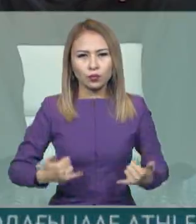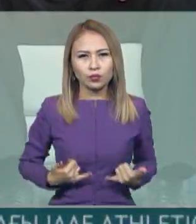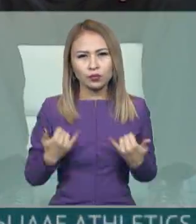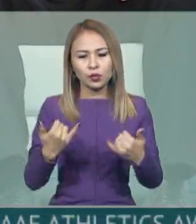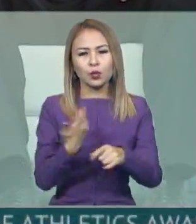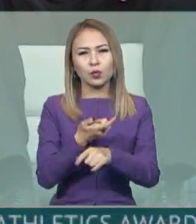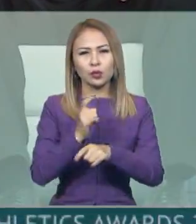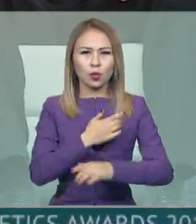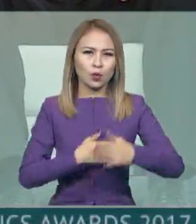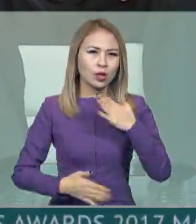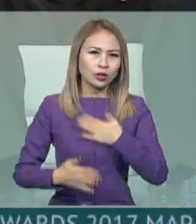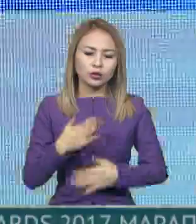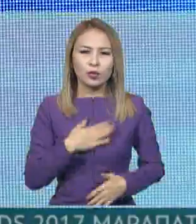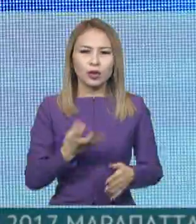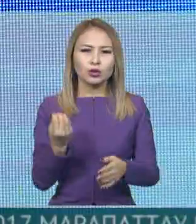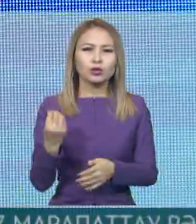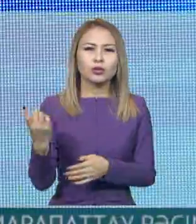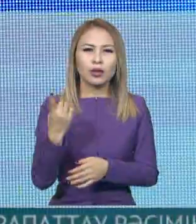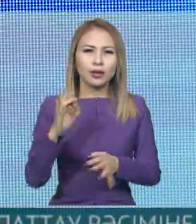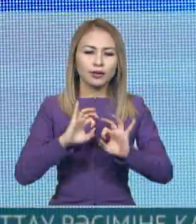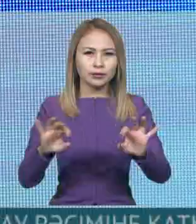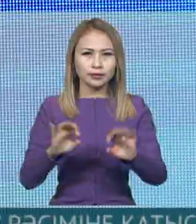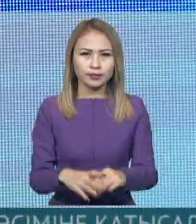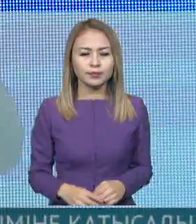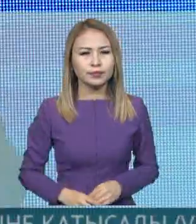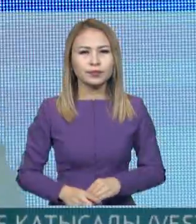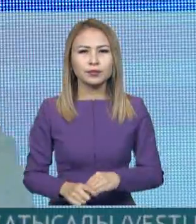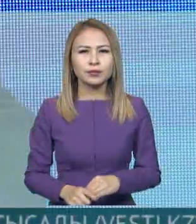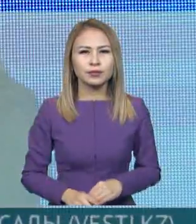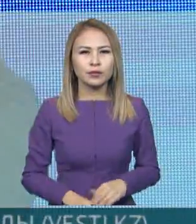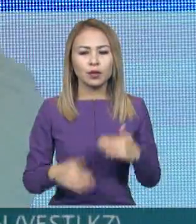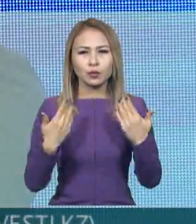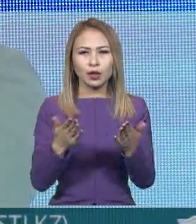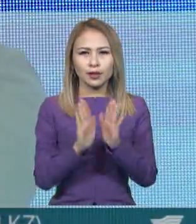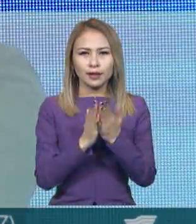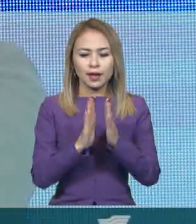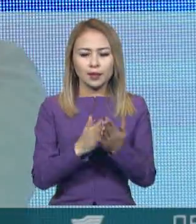өте қуаныштымыз. Тағы бір нәрсе айтып кетейін, мен бұл кітап